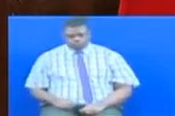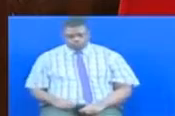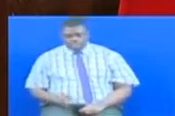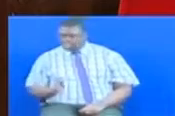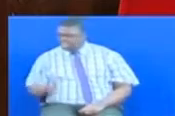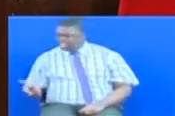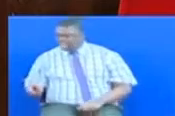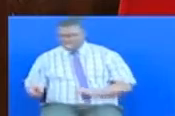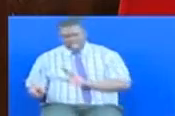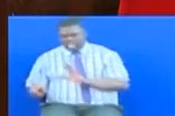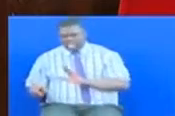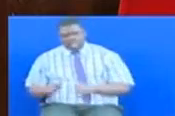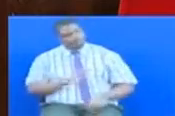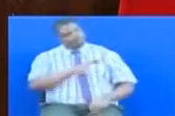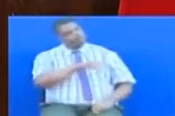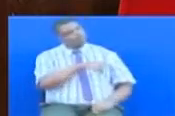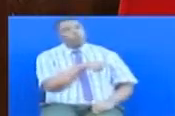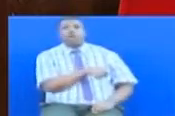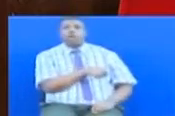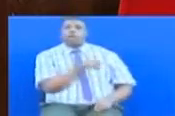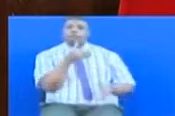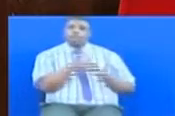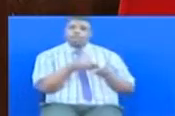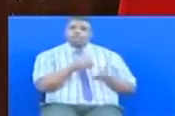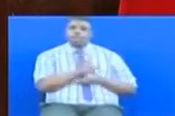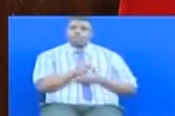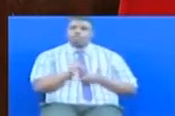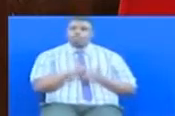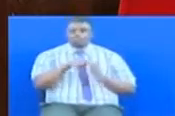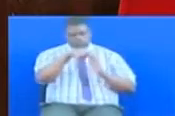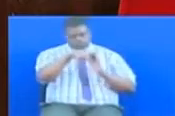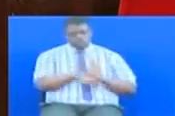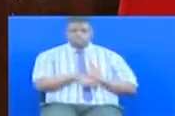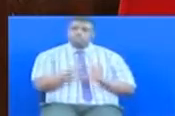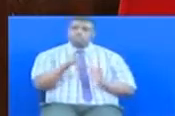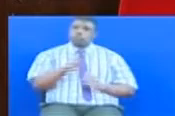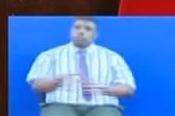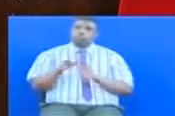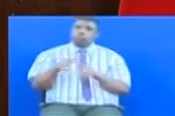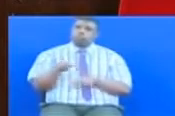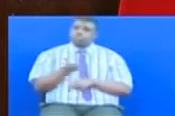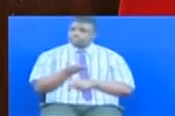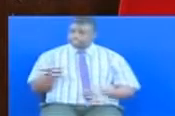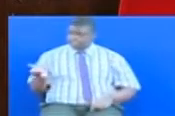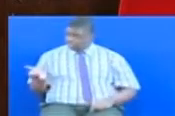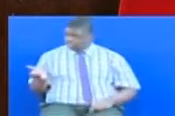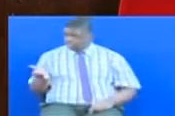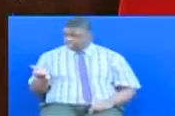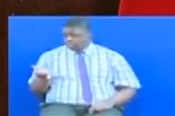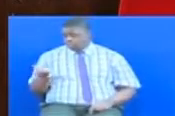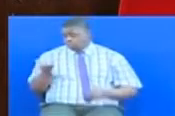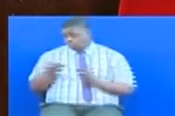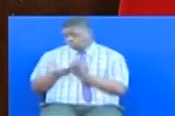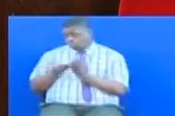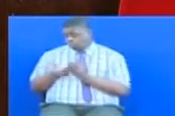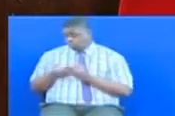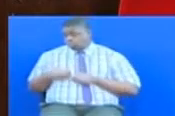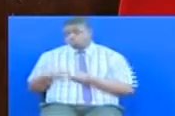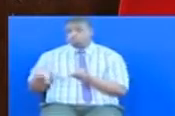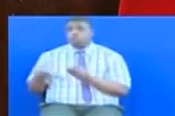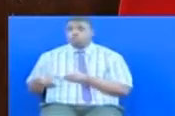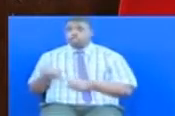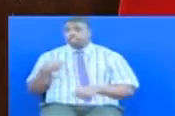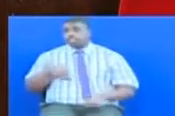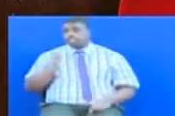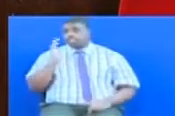na tunashuka mpaka kwenye halmashauri. Na sasa hivi hata wabunge wengine walikuwa wanatoa ushuhuda kwamba hii ni